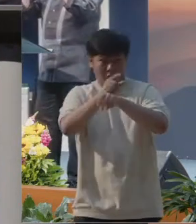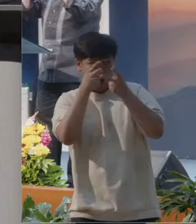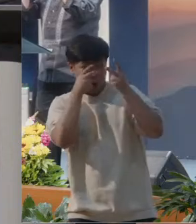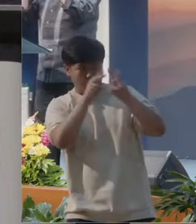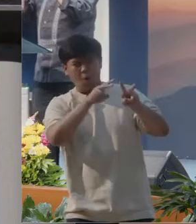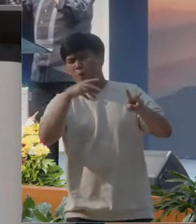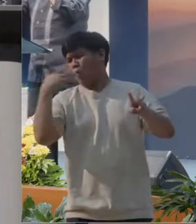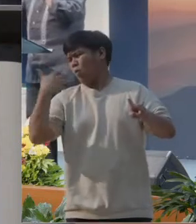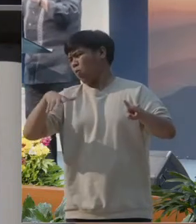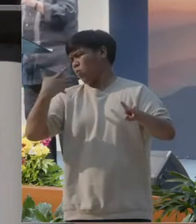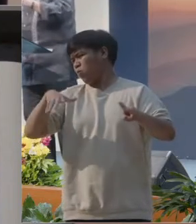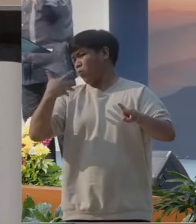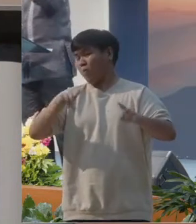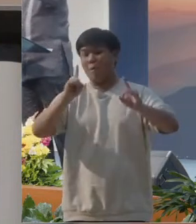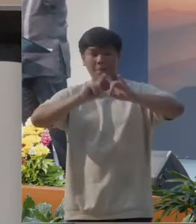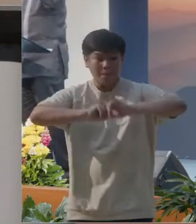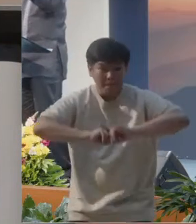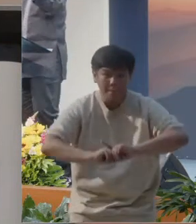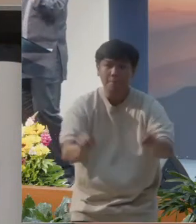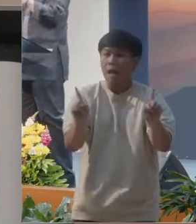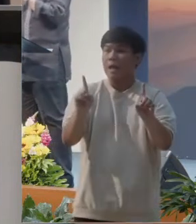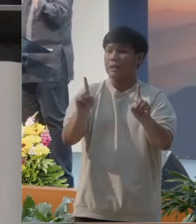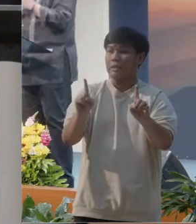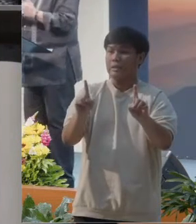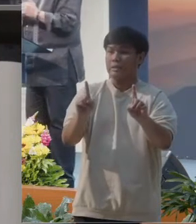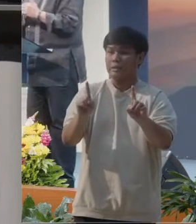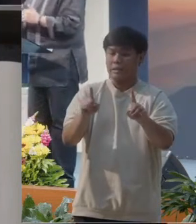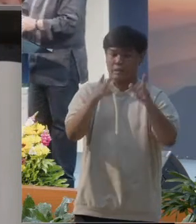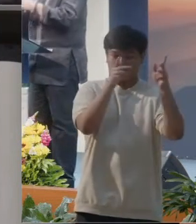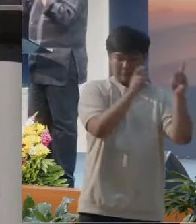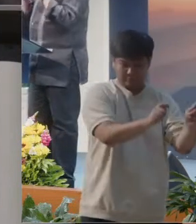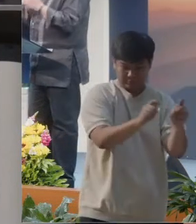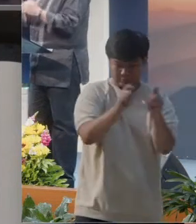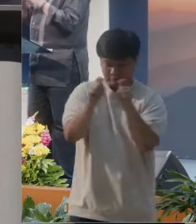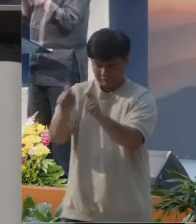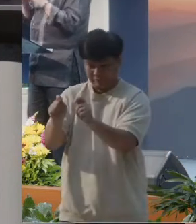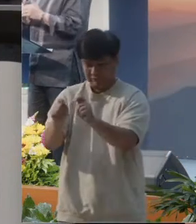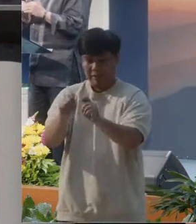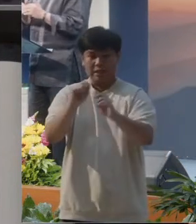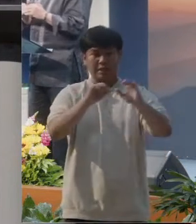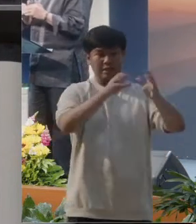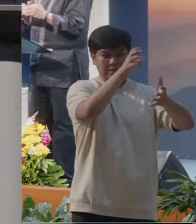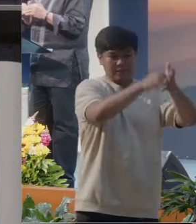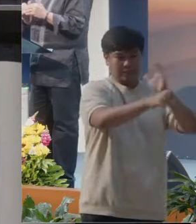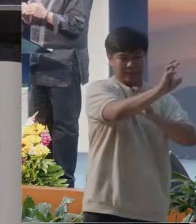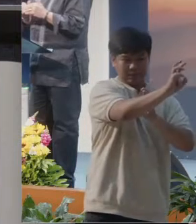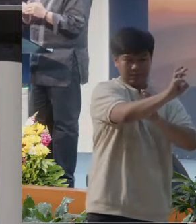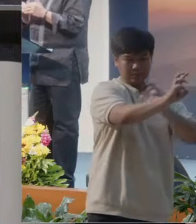Ngunit isipin po natin, ito po ang panghuling talata ng chapter 6.